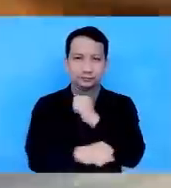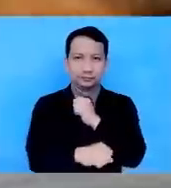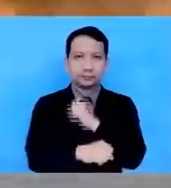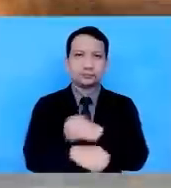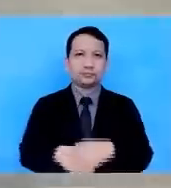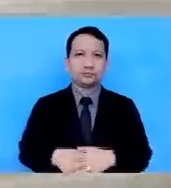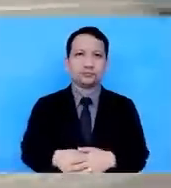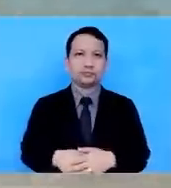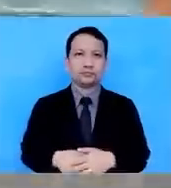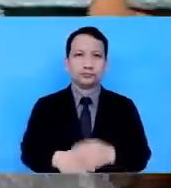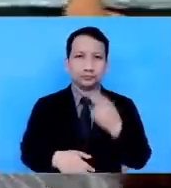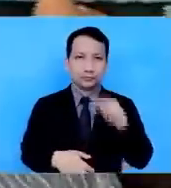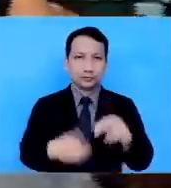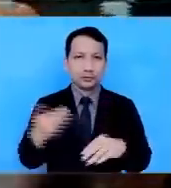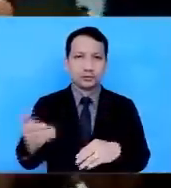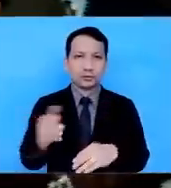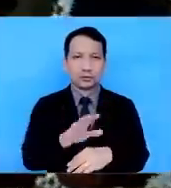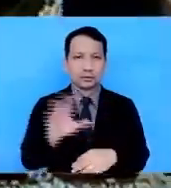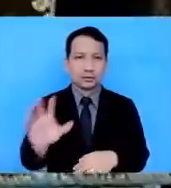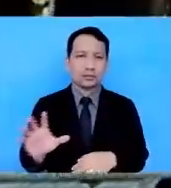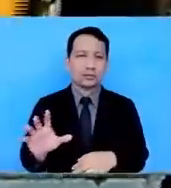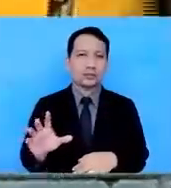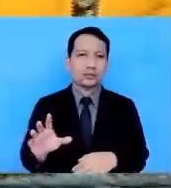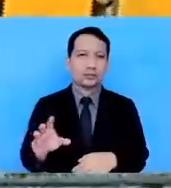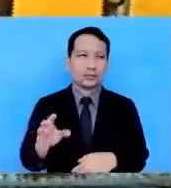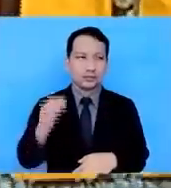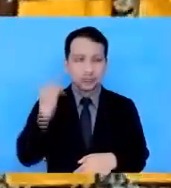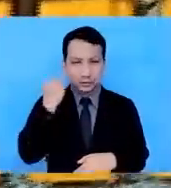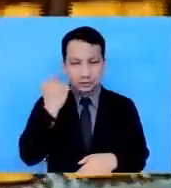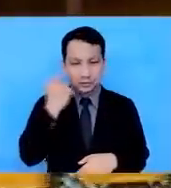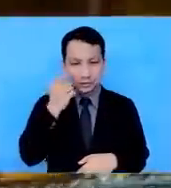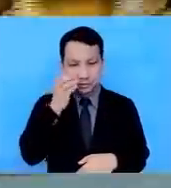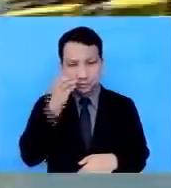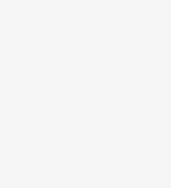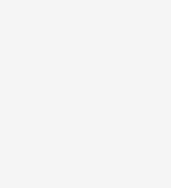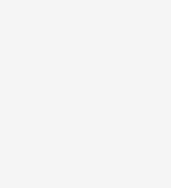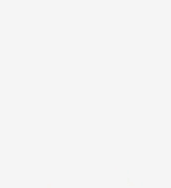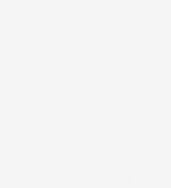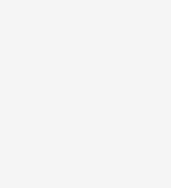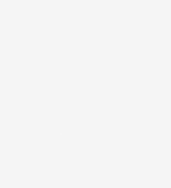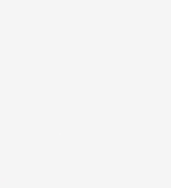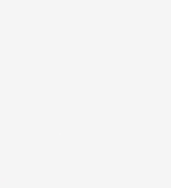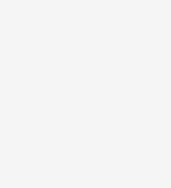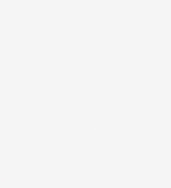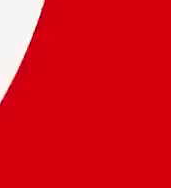Nagbabalita mula sa frontline, Josh Camo, News 5.